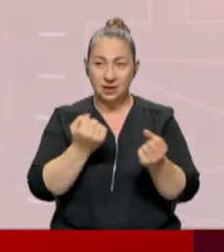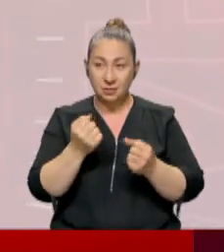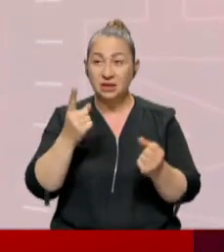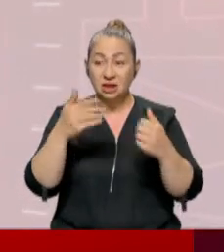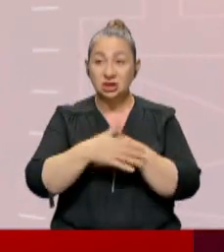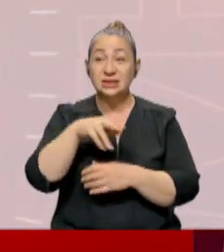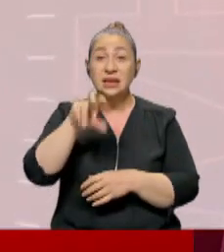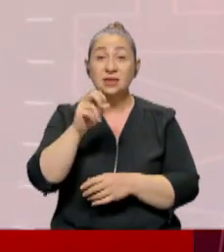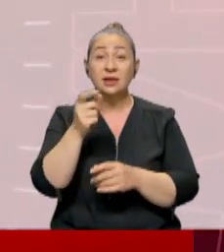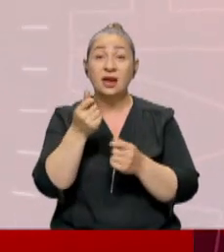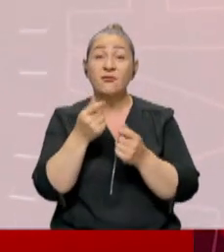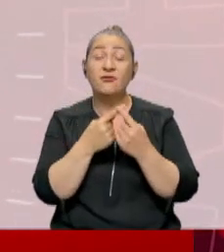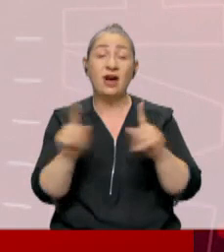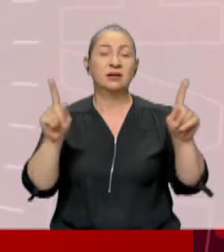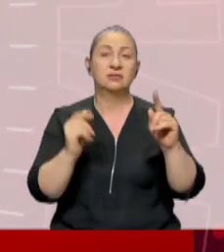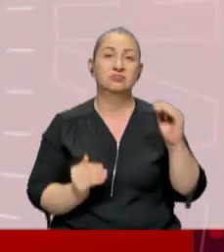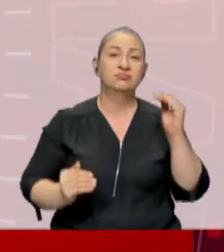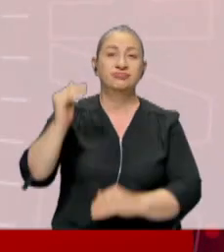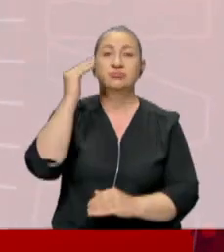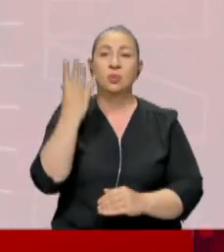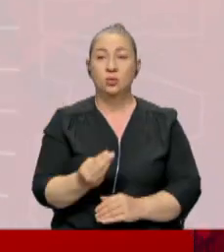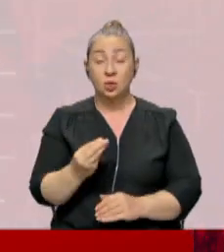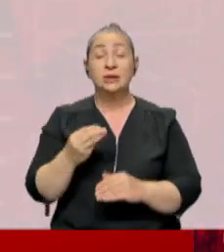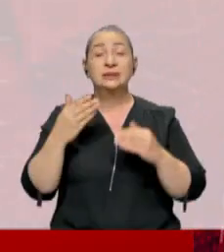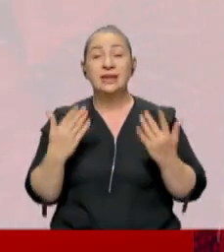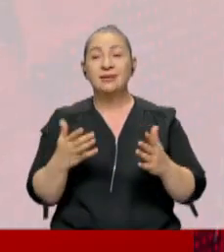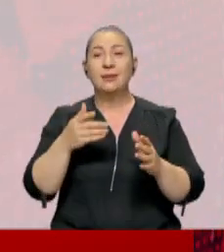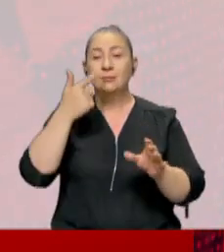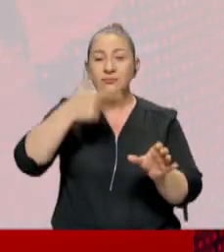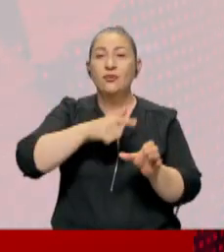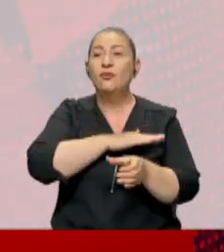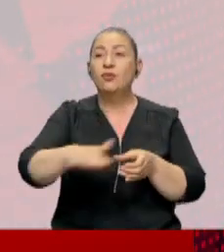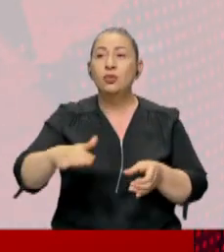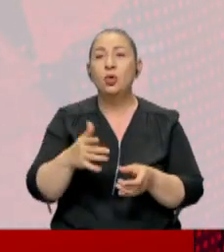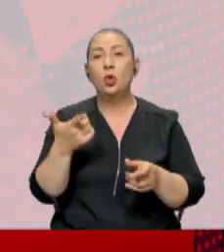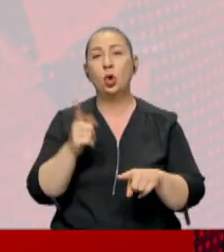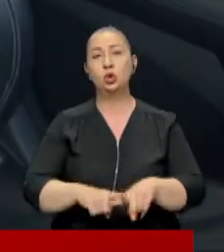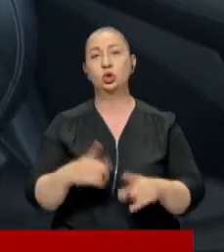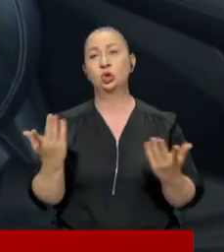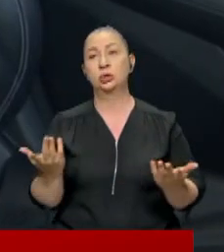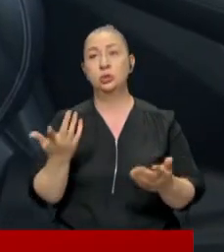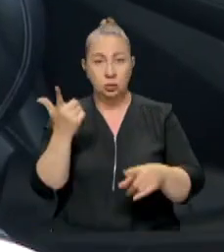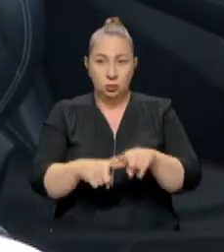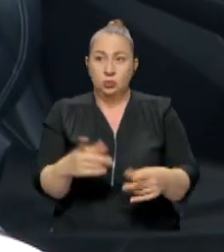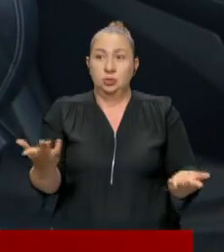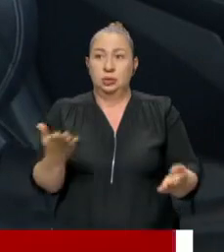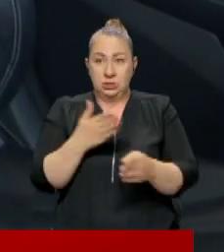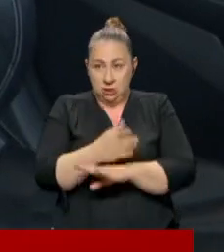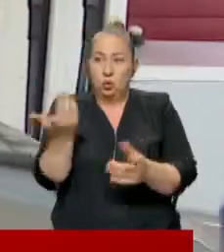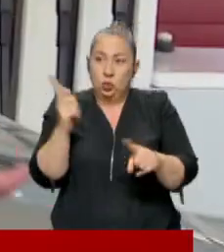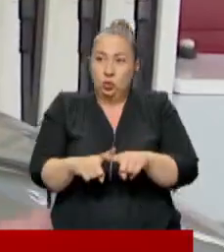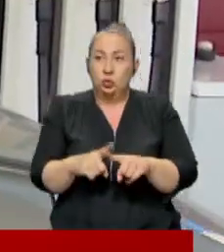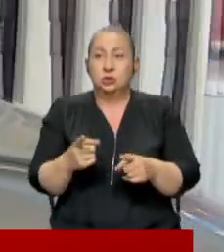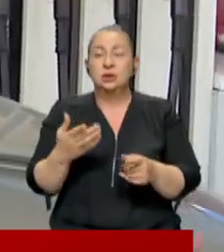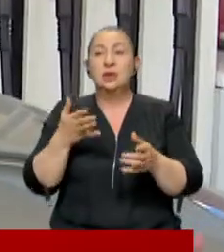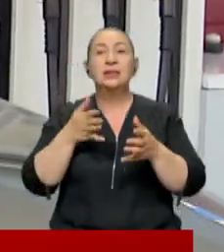deposu bir gecede 80 lira daha pahalıya dolmaya başladı Zaten depoyu doldurabilmek lüks artık 3 oldu Gerçekten